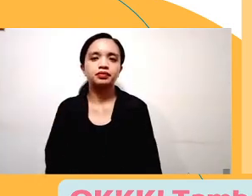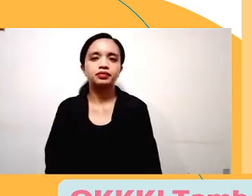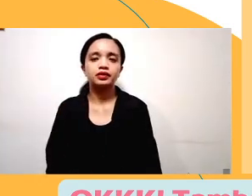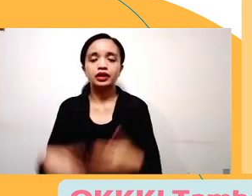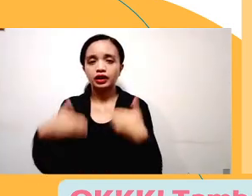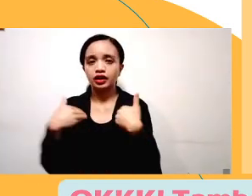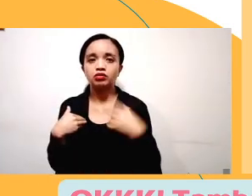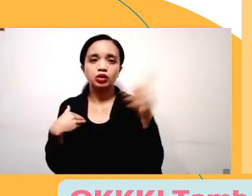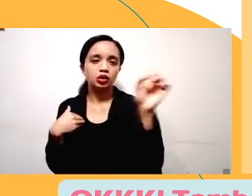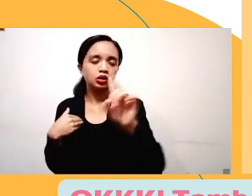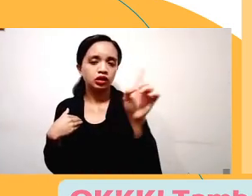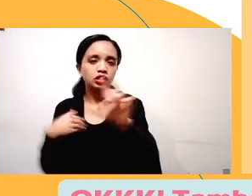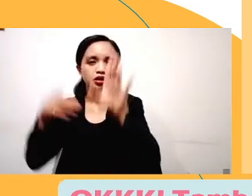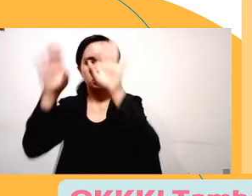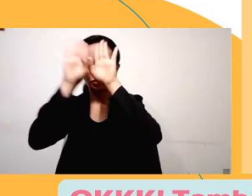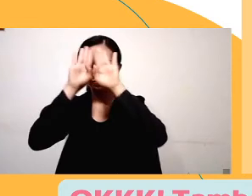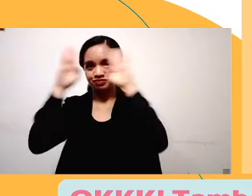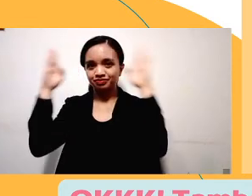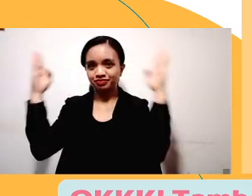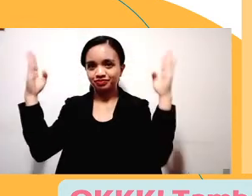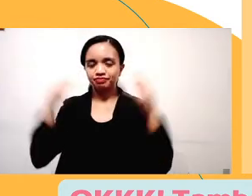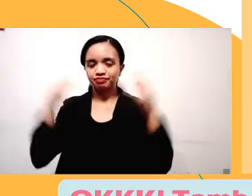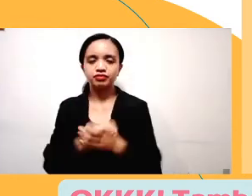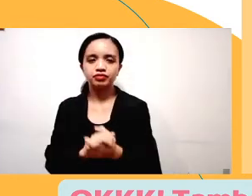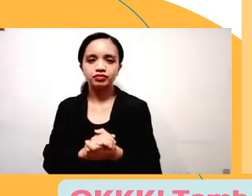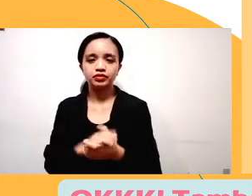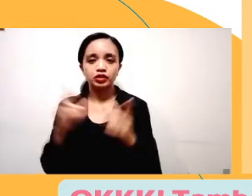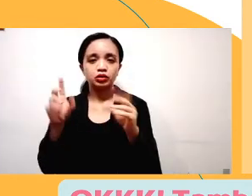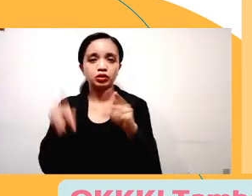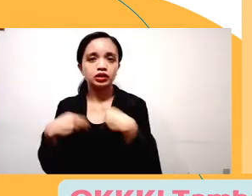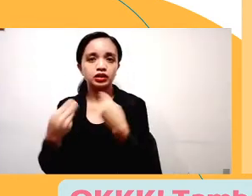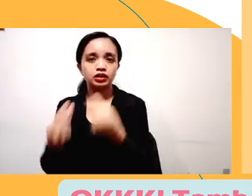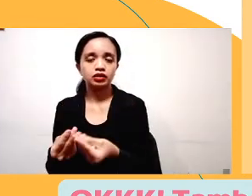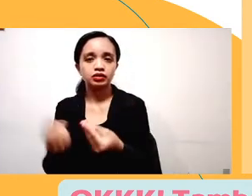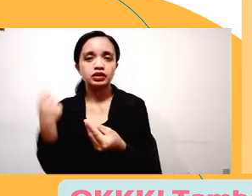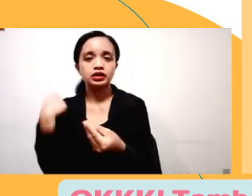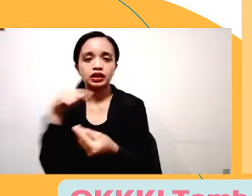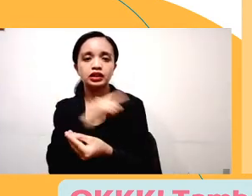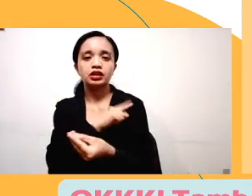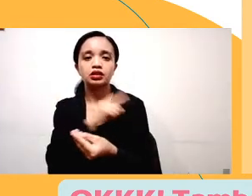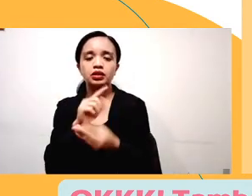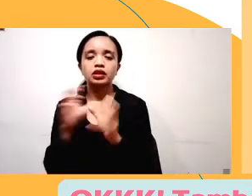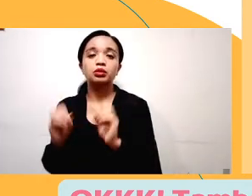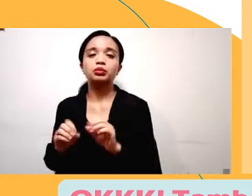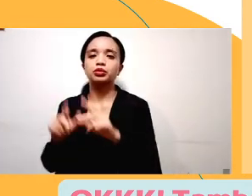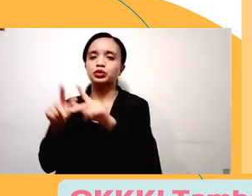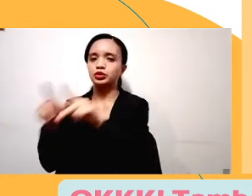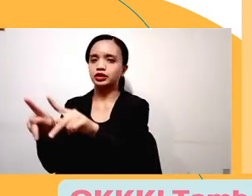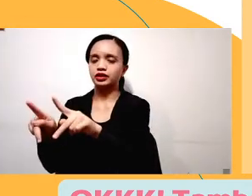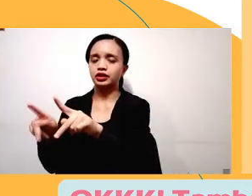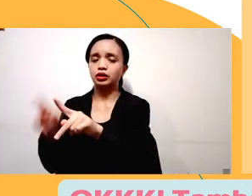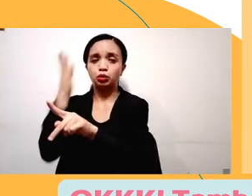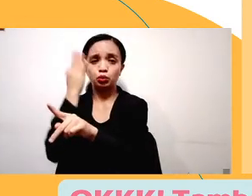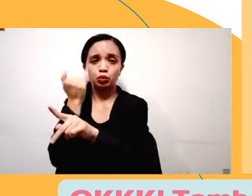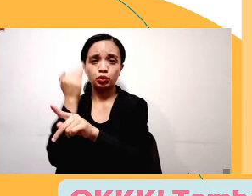na pag-iisip ay magbibigay rin sa atin ng oportunidad para sa patuloy na pagyabong.